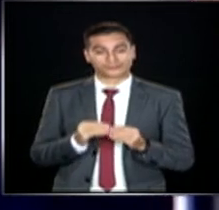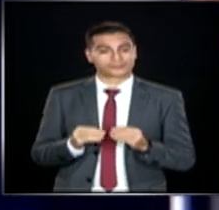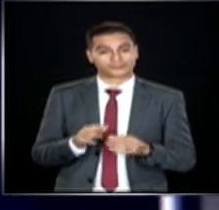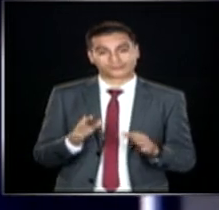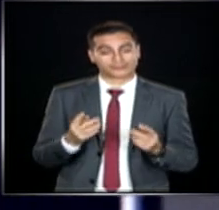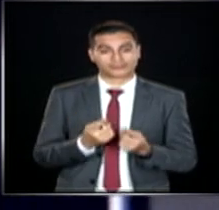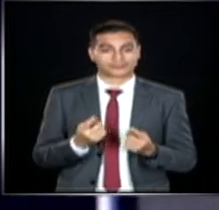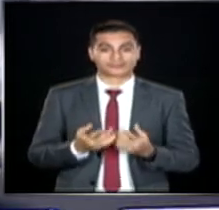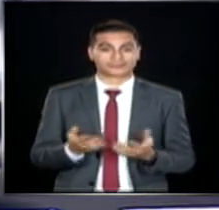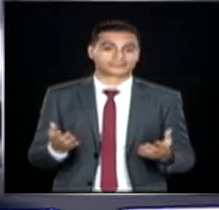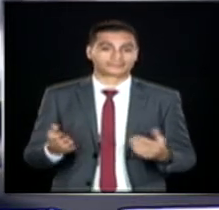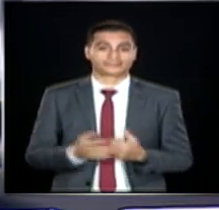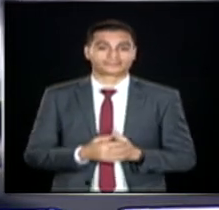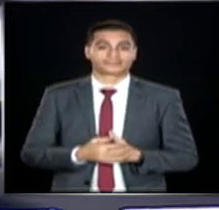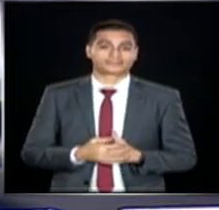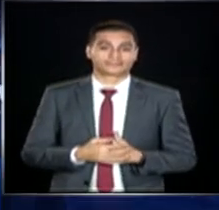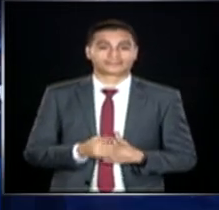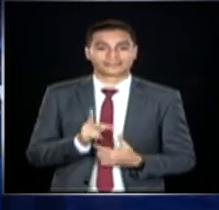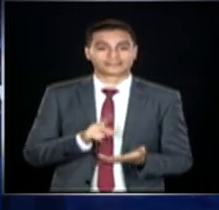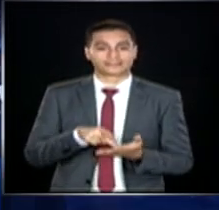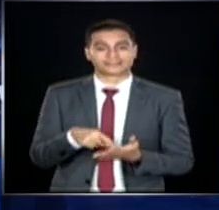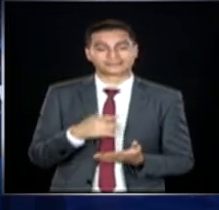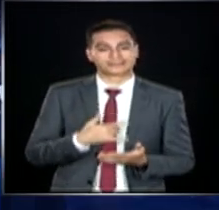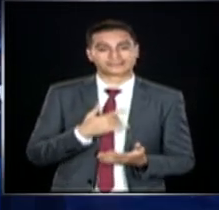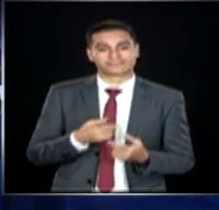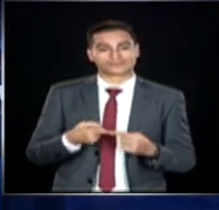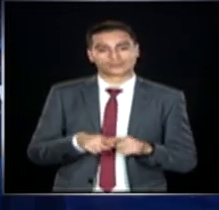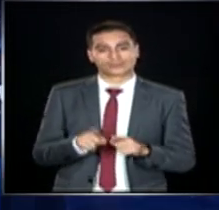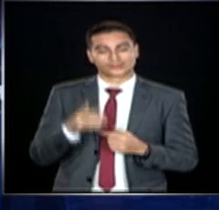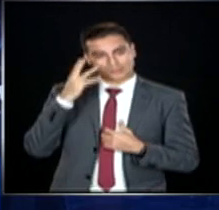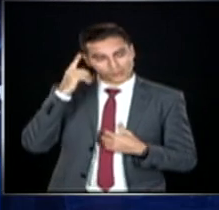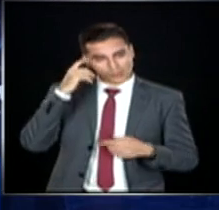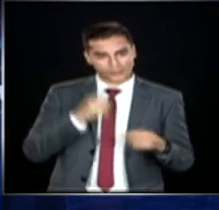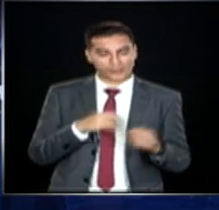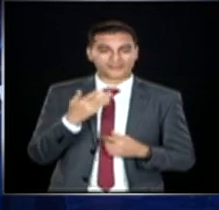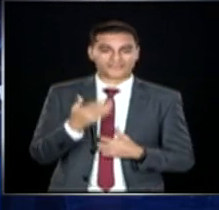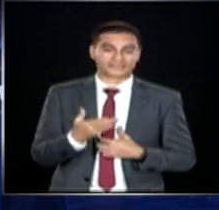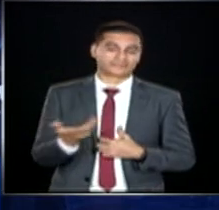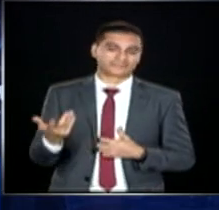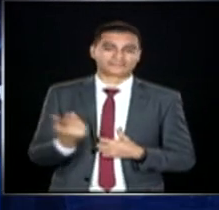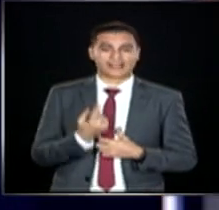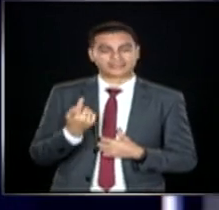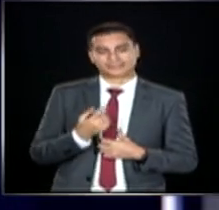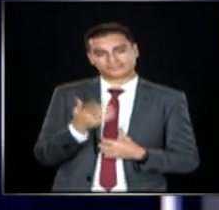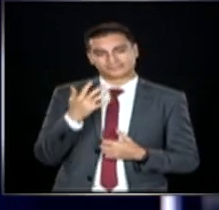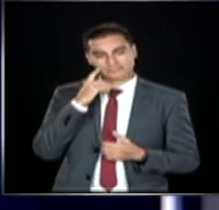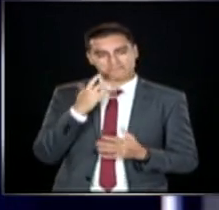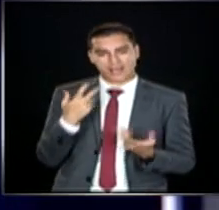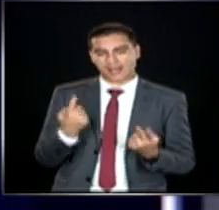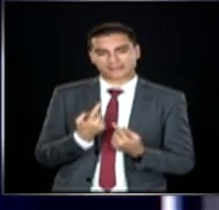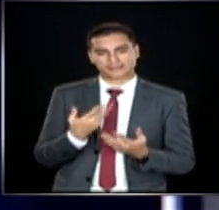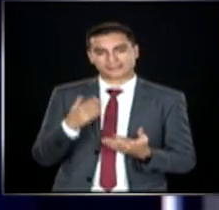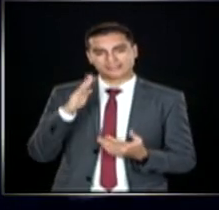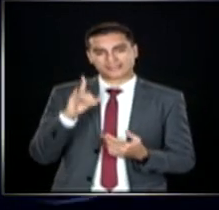معلش معلش، أنت نازل مش راضي عن الأداء ومتوتر، فده طبيعي مش وحش.